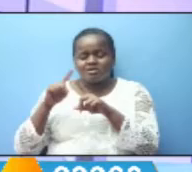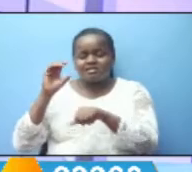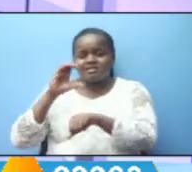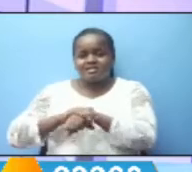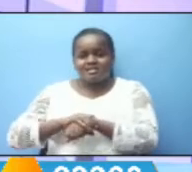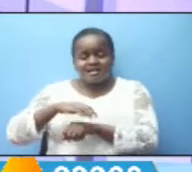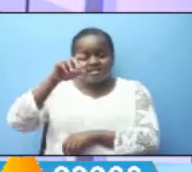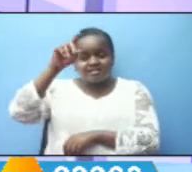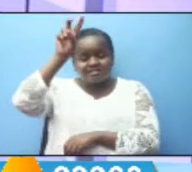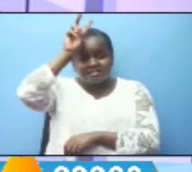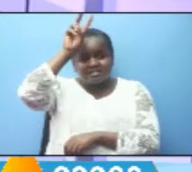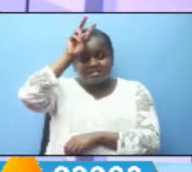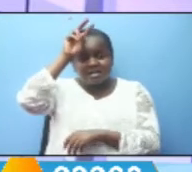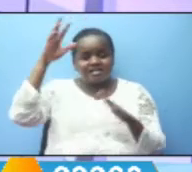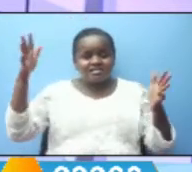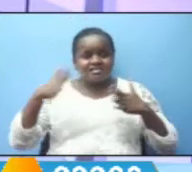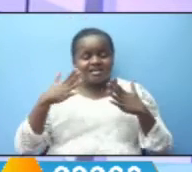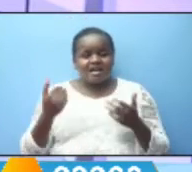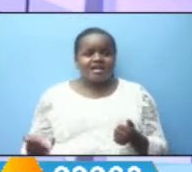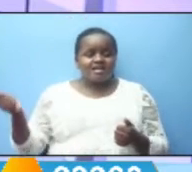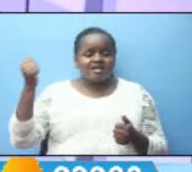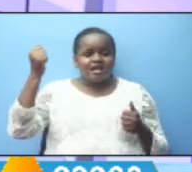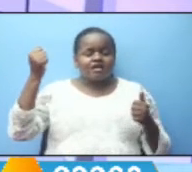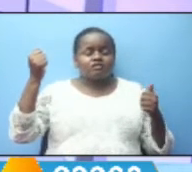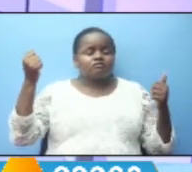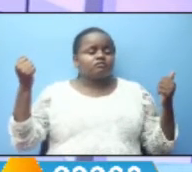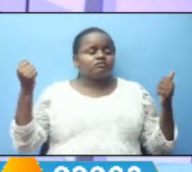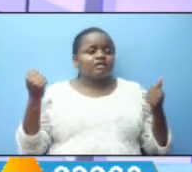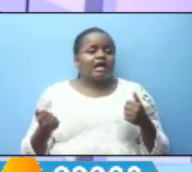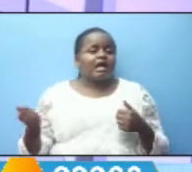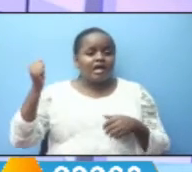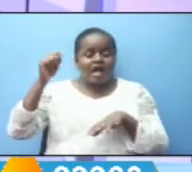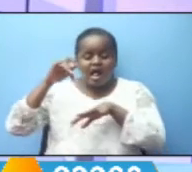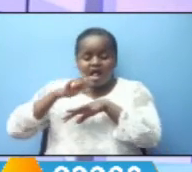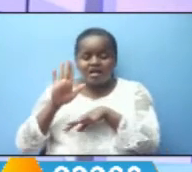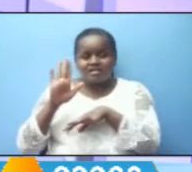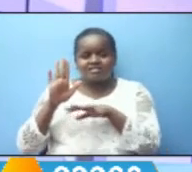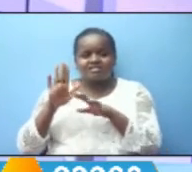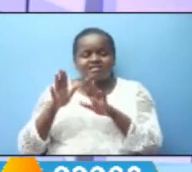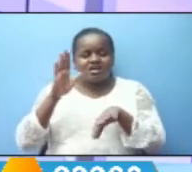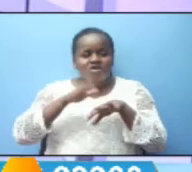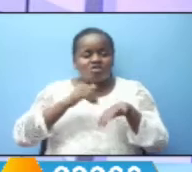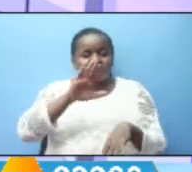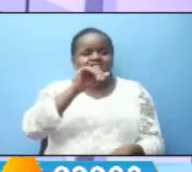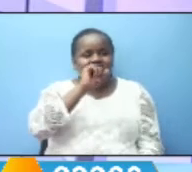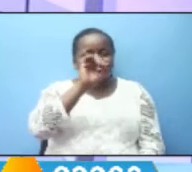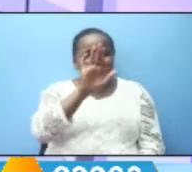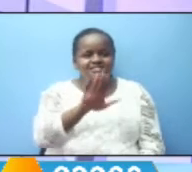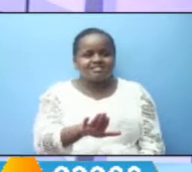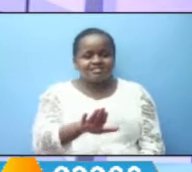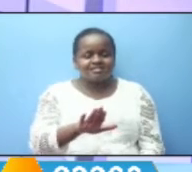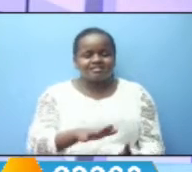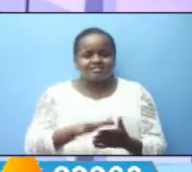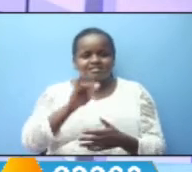gaka na wakumakania ni ati agiukirire utuku tene muno makiria na agiukiria kahoni gake kana kahii ndogetwo